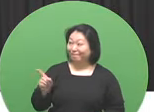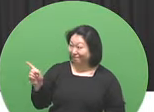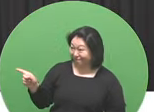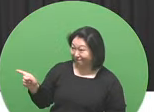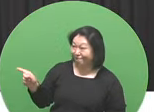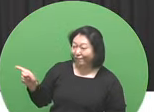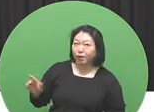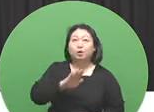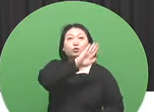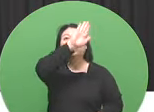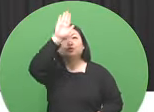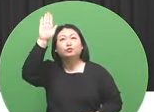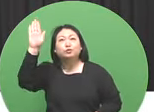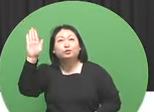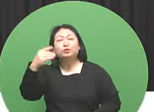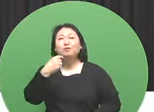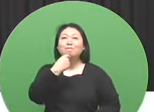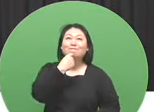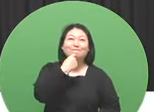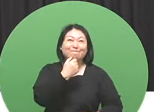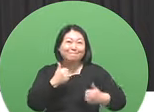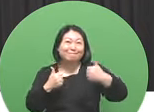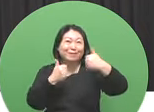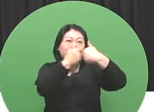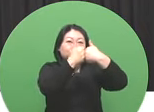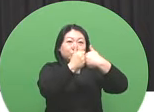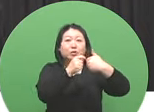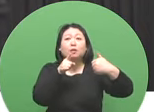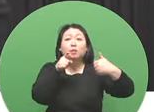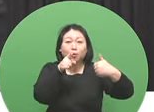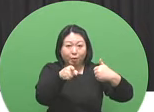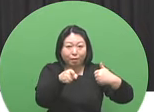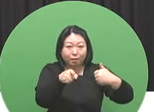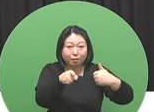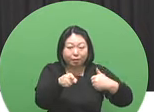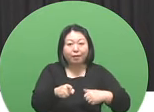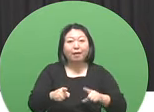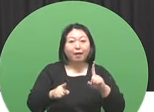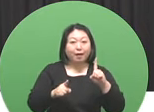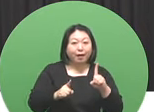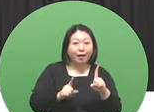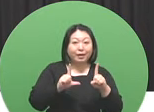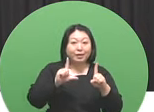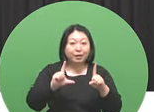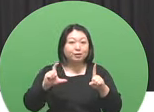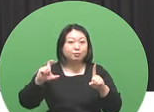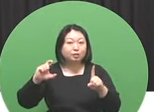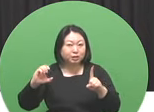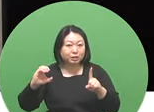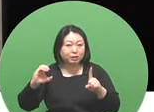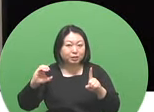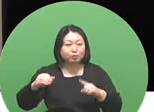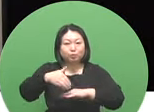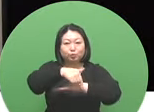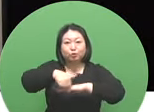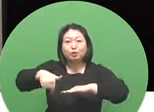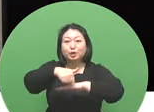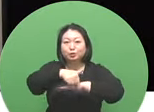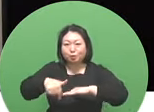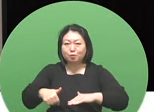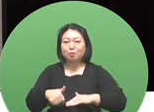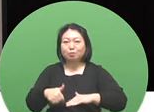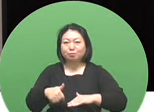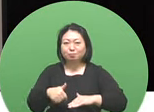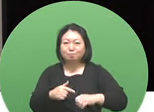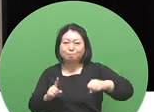宇宙の謎に挑むっていうのが、この国際リニアコライダー ILC プロジェクトの意義というところにな